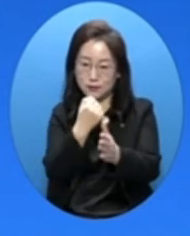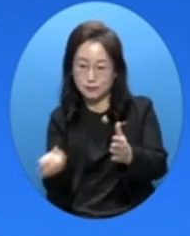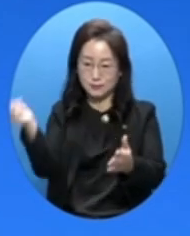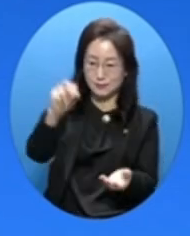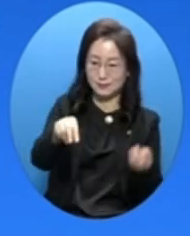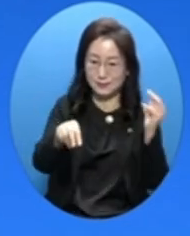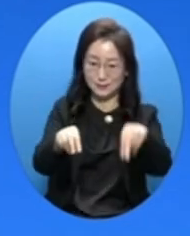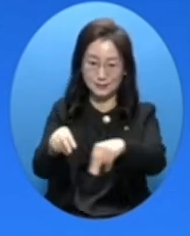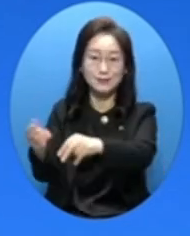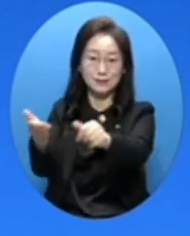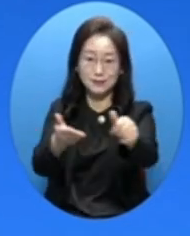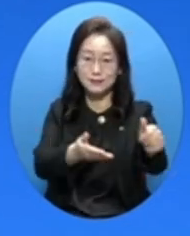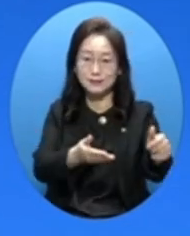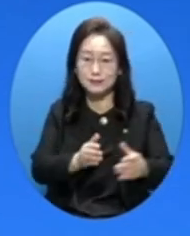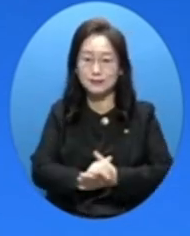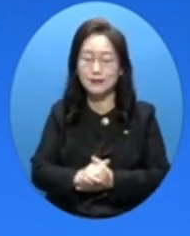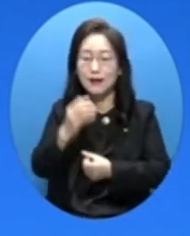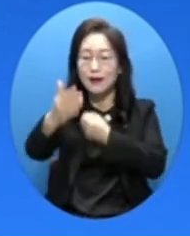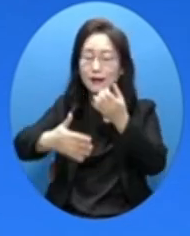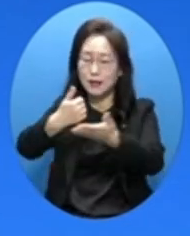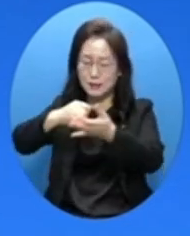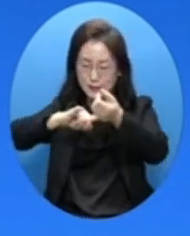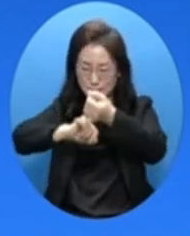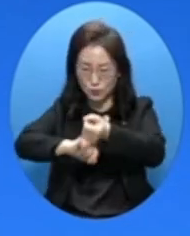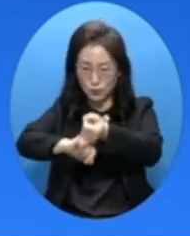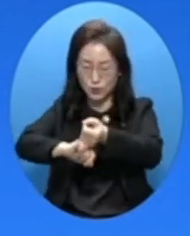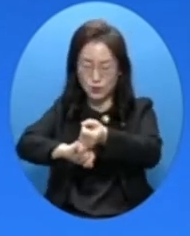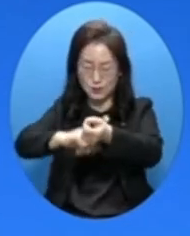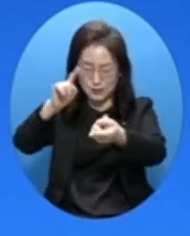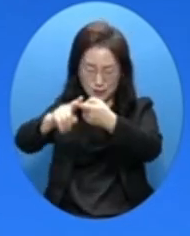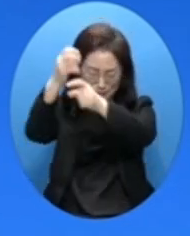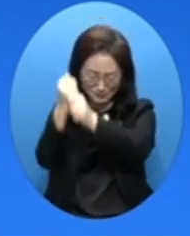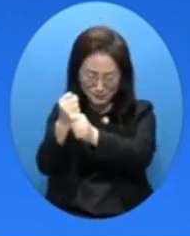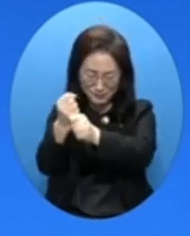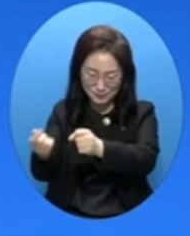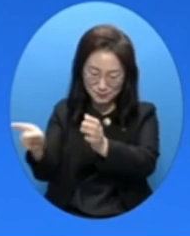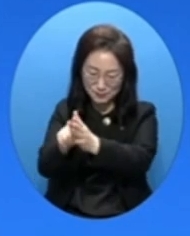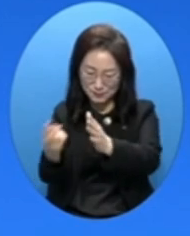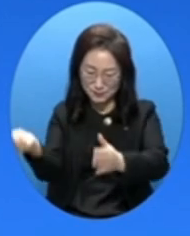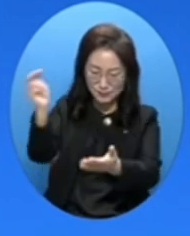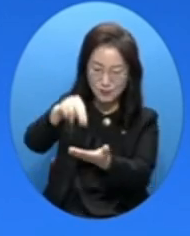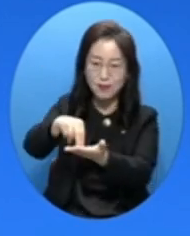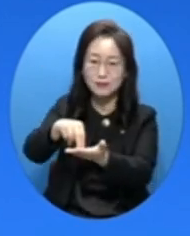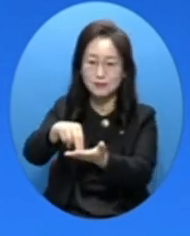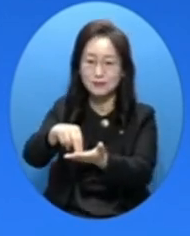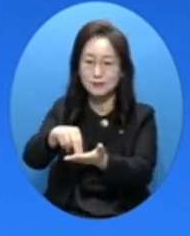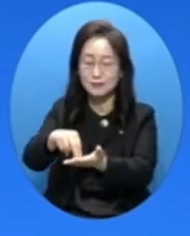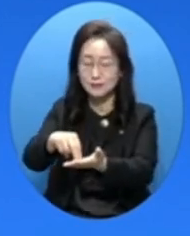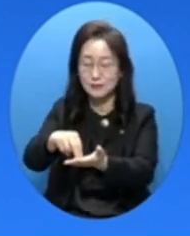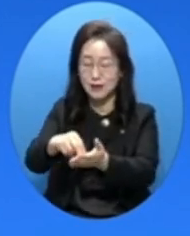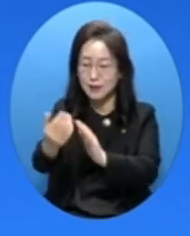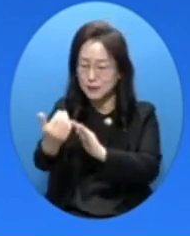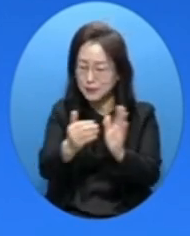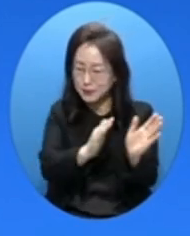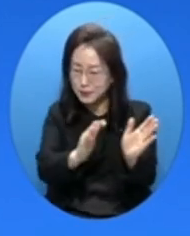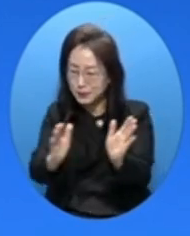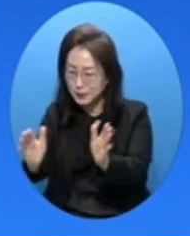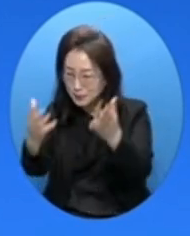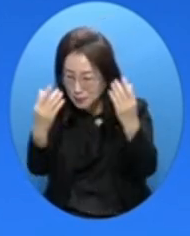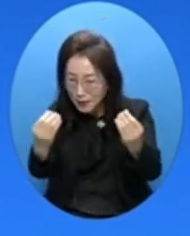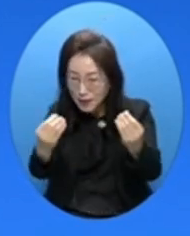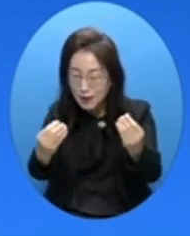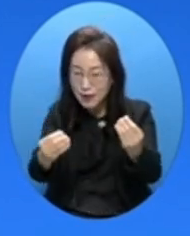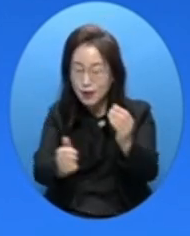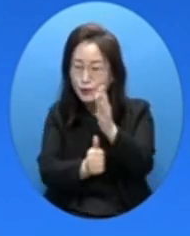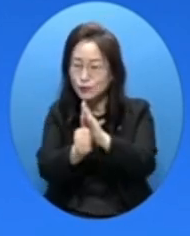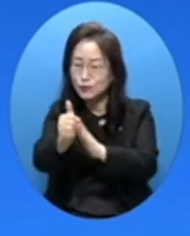합니다. 하나님의 약속의 말씀을 붙잡고 믿음으로 일어나서 우리의 예비된 축복의 미래,